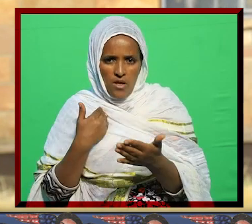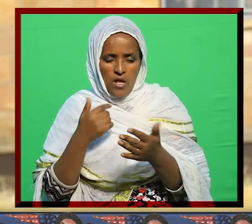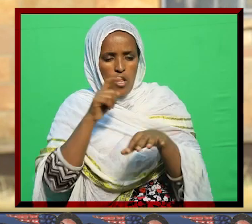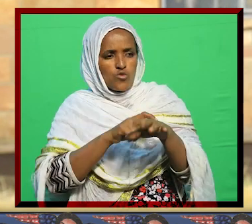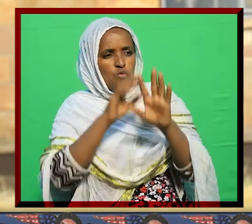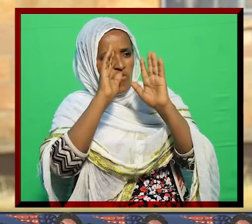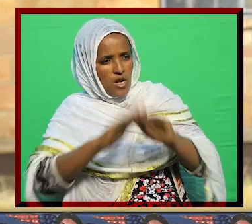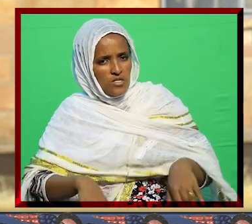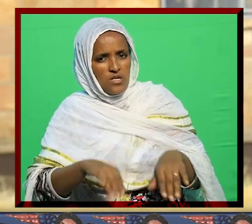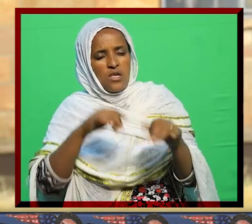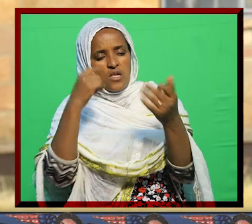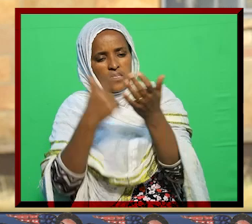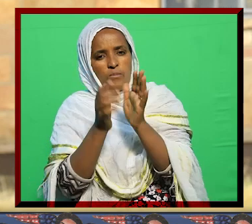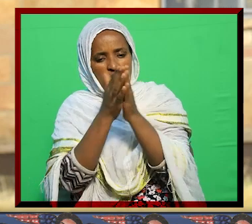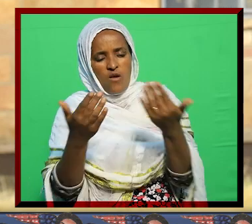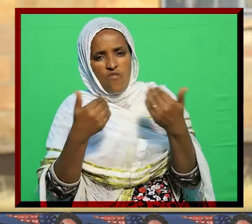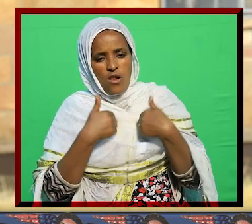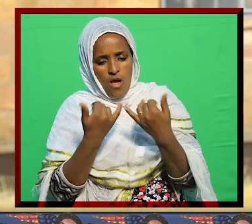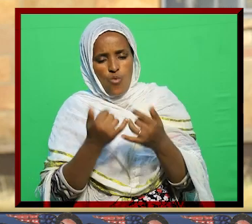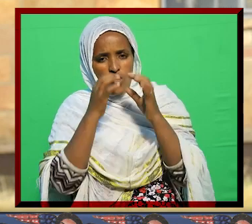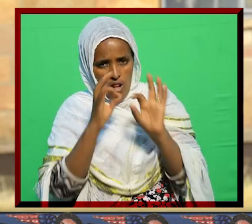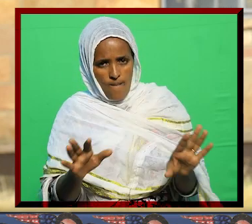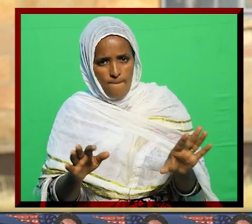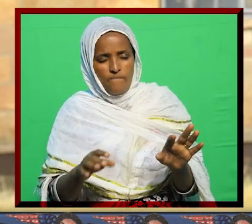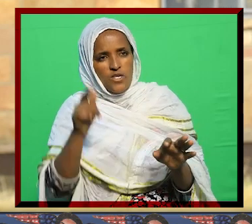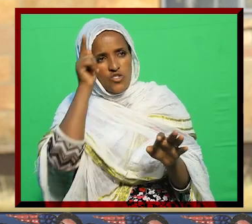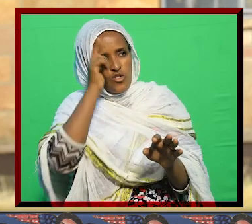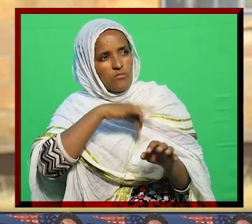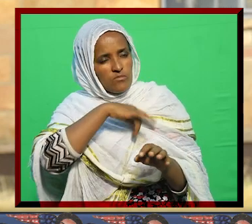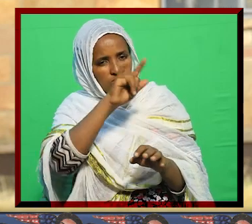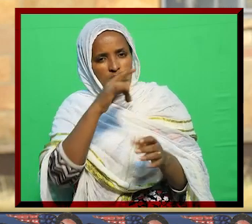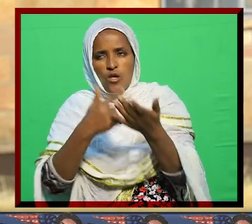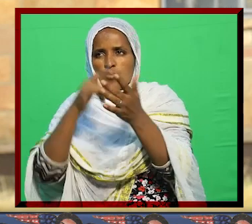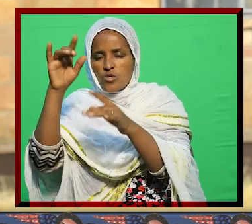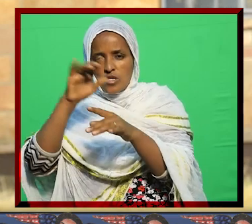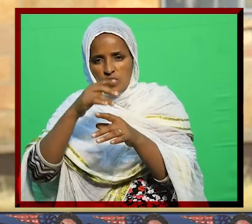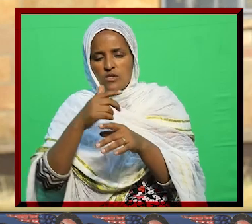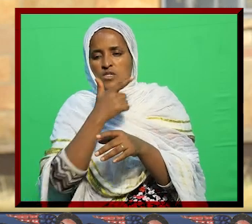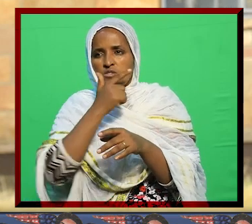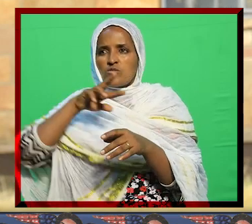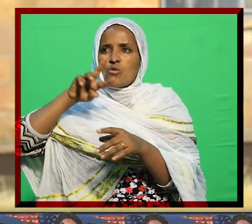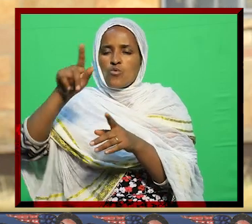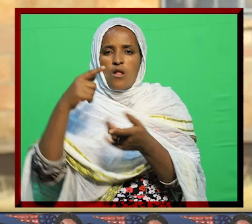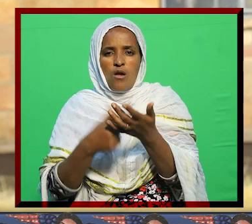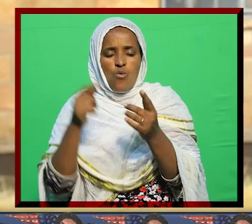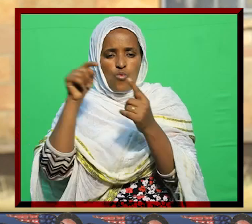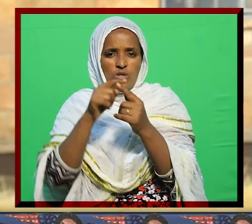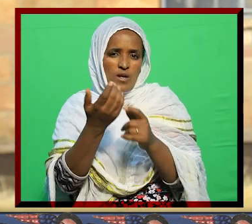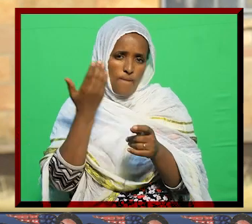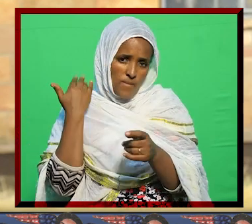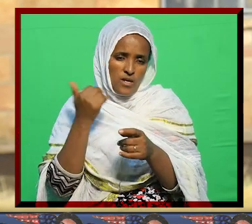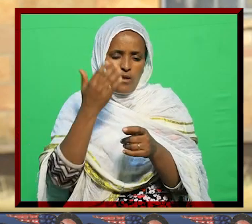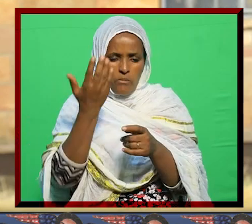በገለ ጊዜ ፈረሰ ቤተ ክርስቲያኑ፣ እንዲህ ያለ መጽሐፍ ነበር አሁን የለም፣ ጀርመን ሂዷል፣ እገሌ ወስዶታል፣ እንግሊዞች ሰርቀውታል፣ እንዲህ የመሳሰል አሁን ወደ